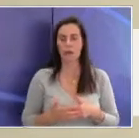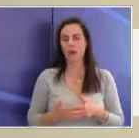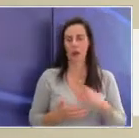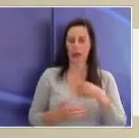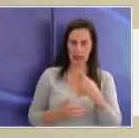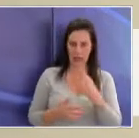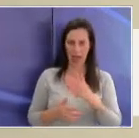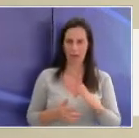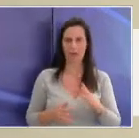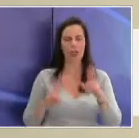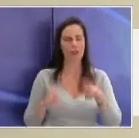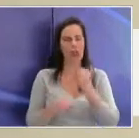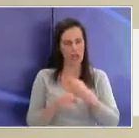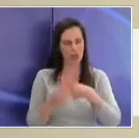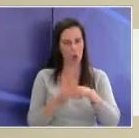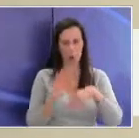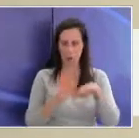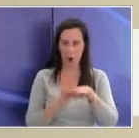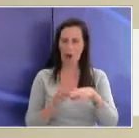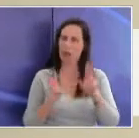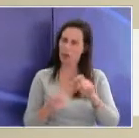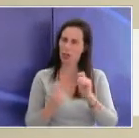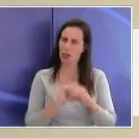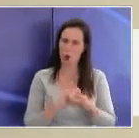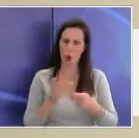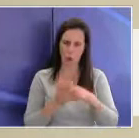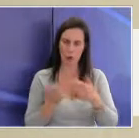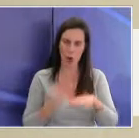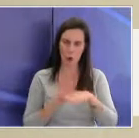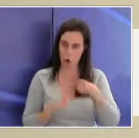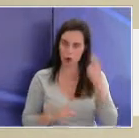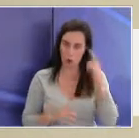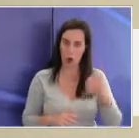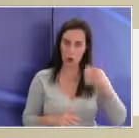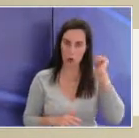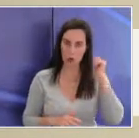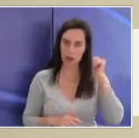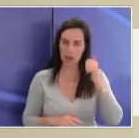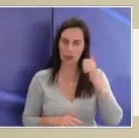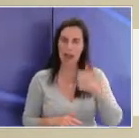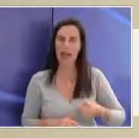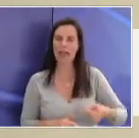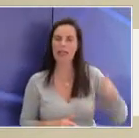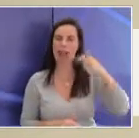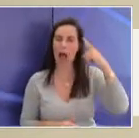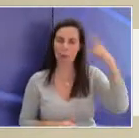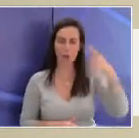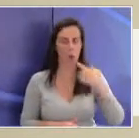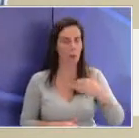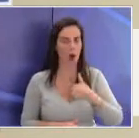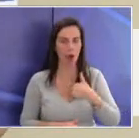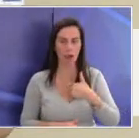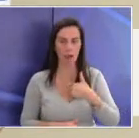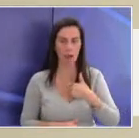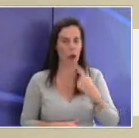אני אגיד לך מה, הרי אפשר לעשות תיקונים. בסופו של דבר אפשר לשנות דיסקט, הרי אנחנו שמענו אתמול את השר אקוניס יוצא משרי הליכוד, אומר אני מדבר בשמו